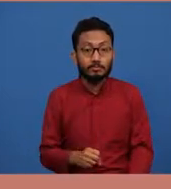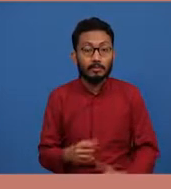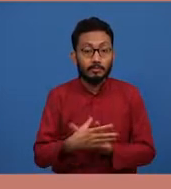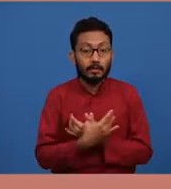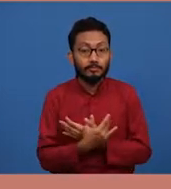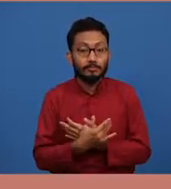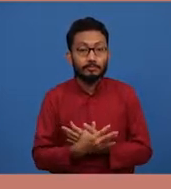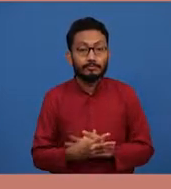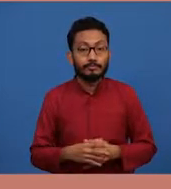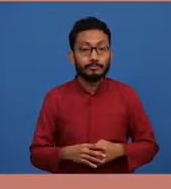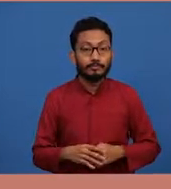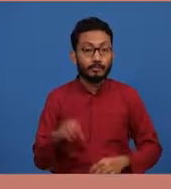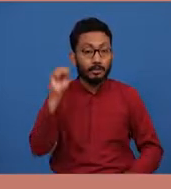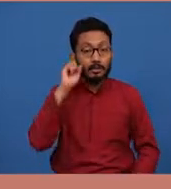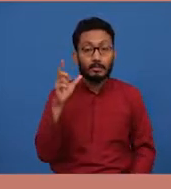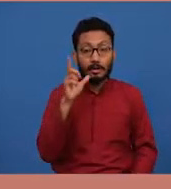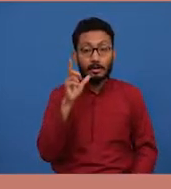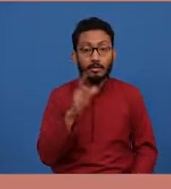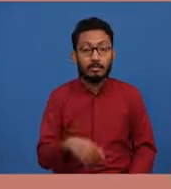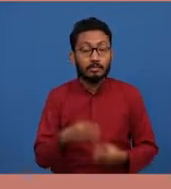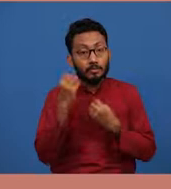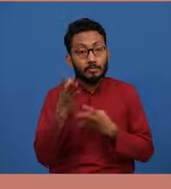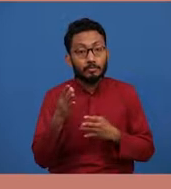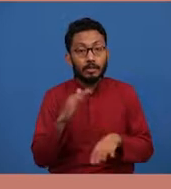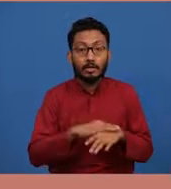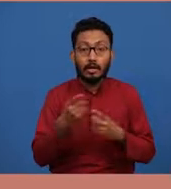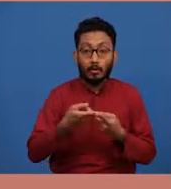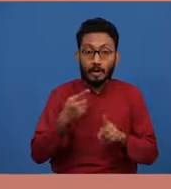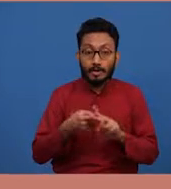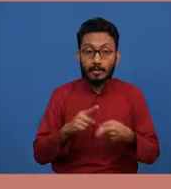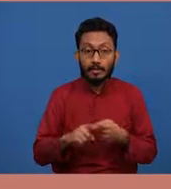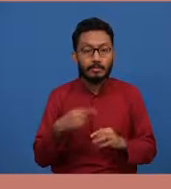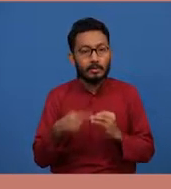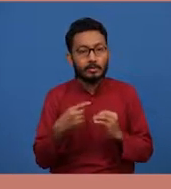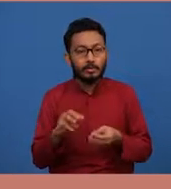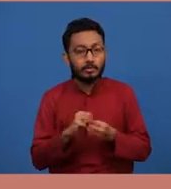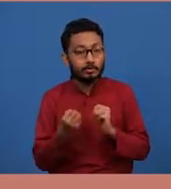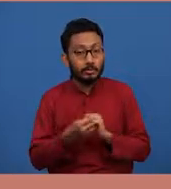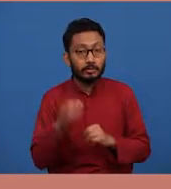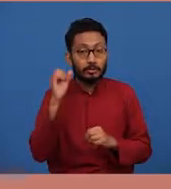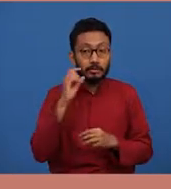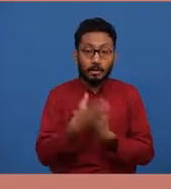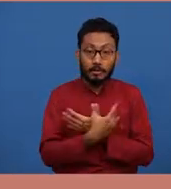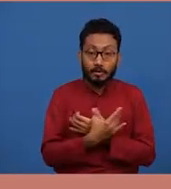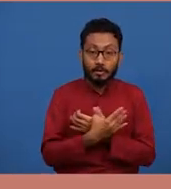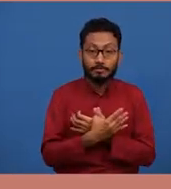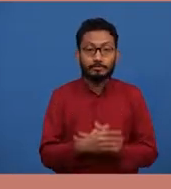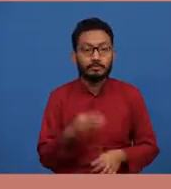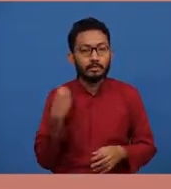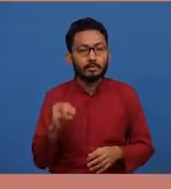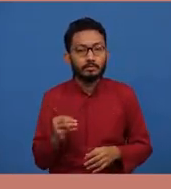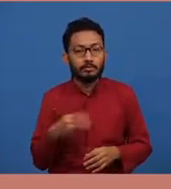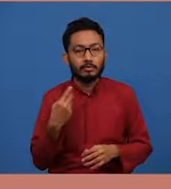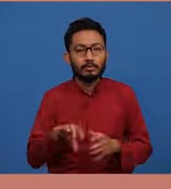memberitahu rakan-rakannya tentang masalah Sang Rama-Rama. Mereka pun berbincang